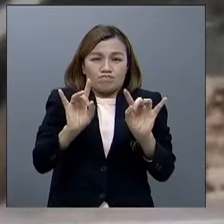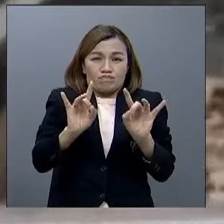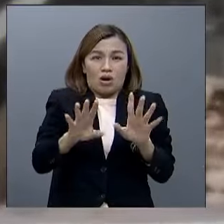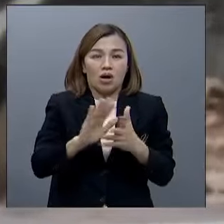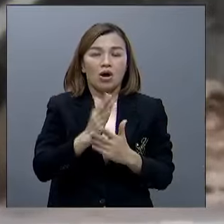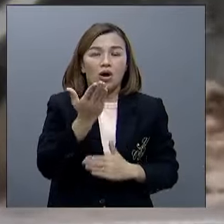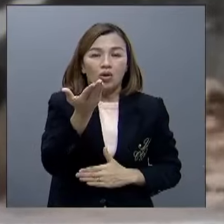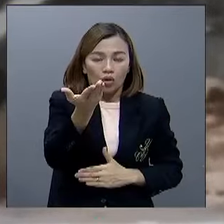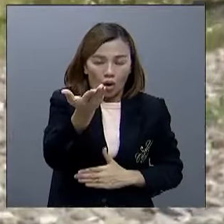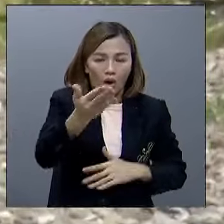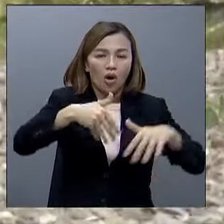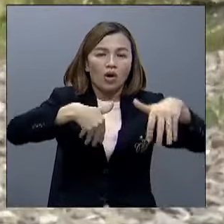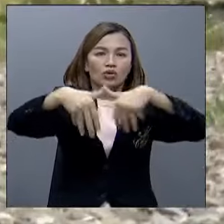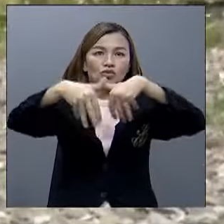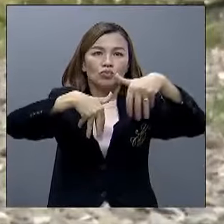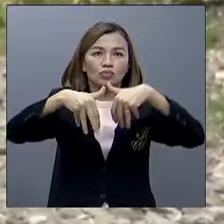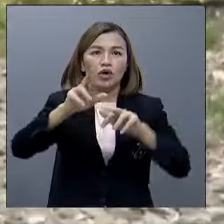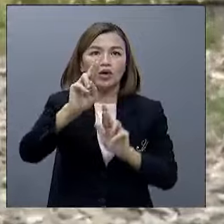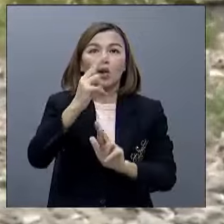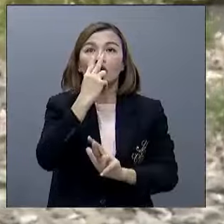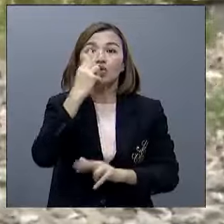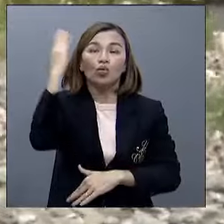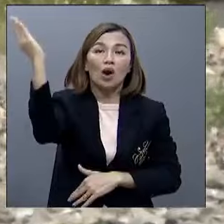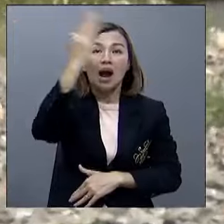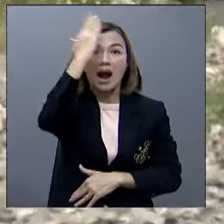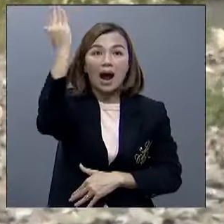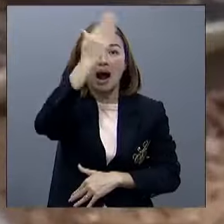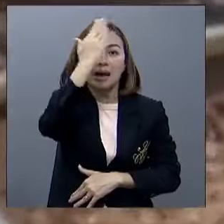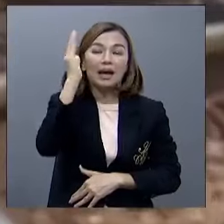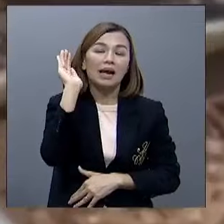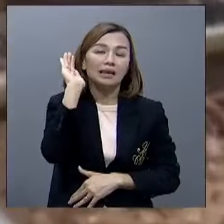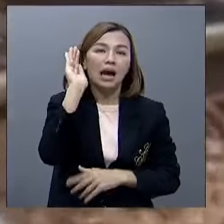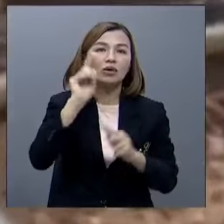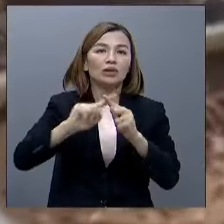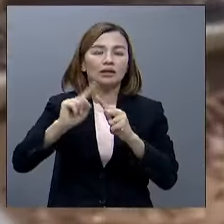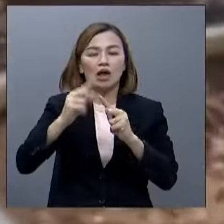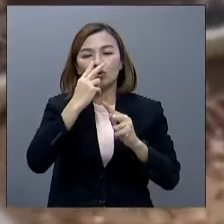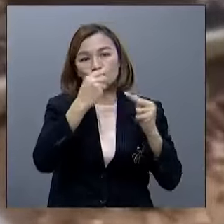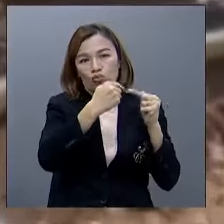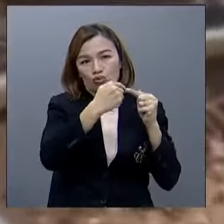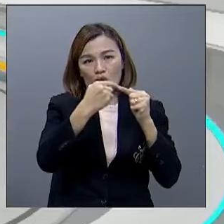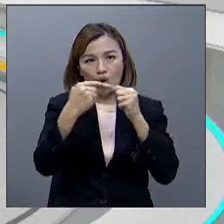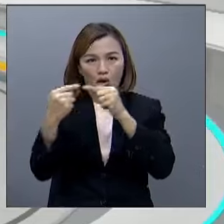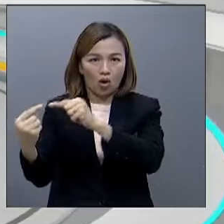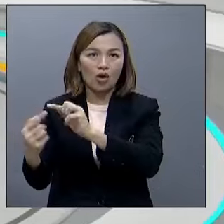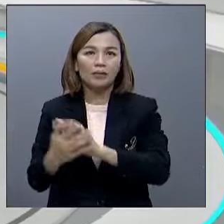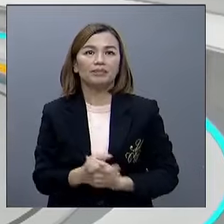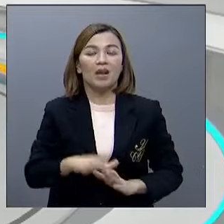ชาชนเฝ้าระมัดระวังติดตามสภาพอากาศอย่างต่อเนื่องเพื่อความแม่นยำคุณผู้ชมส